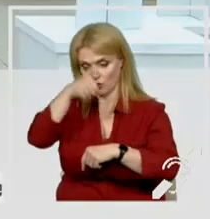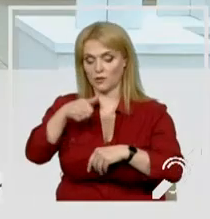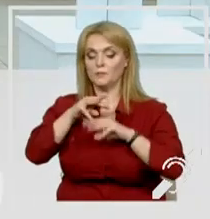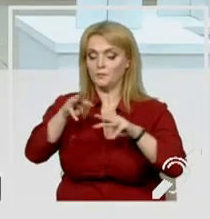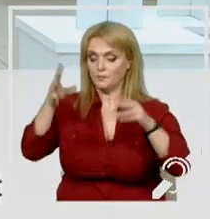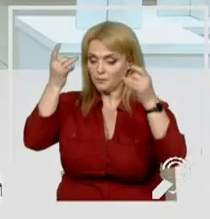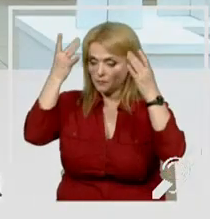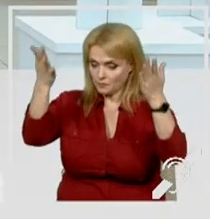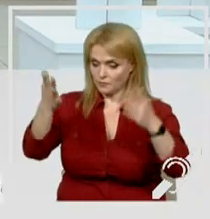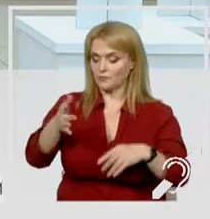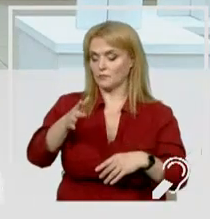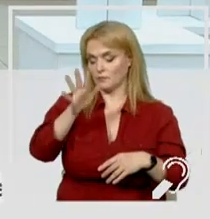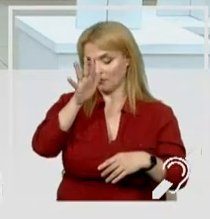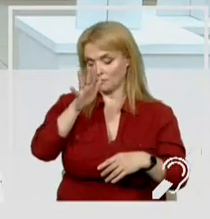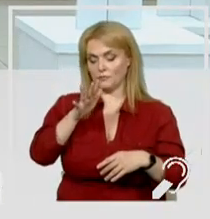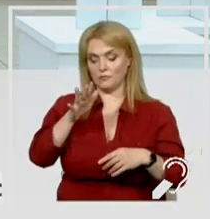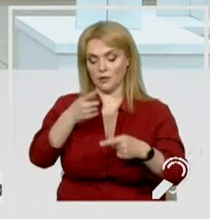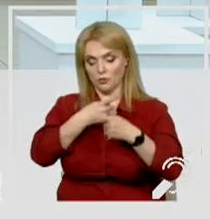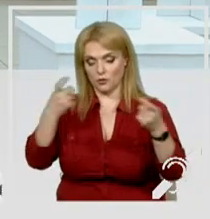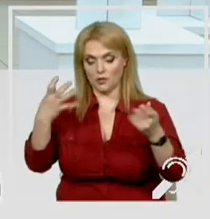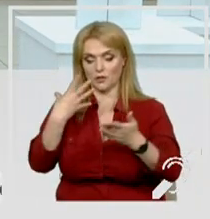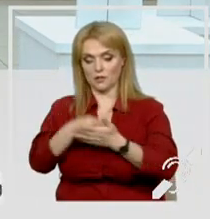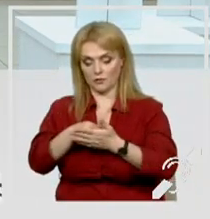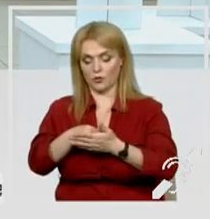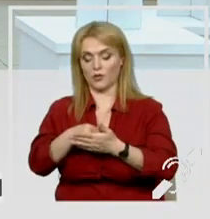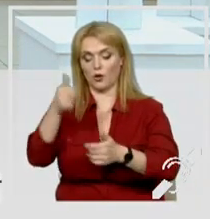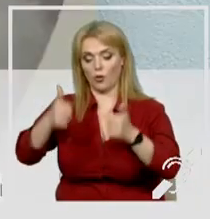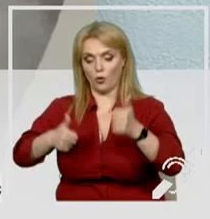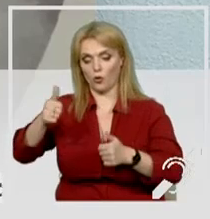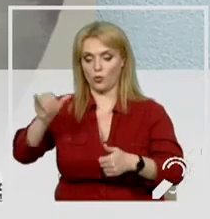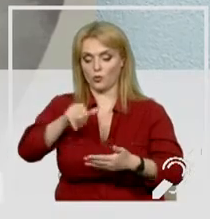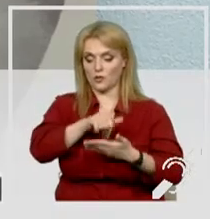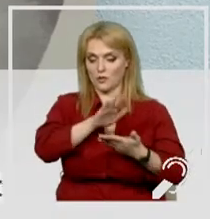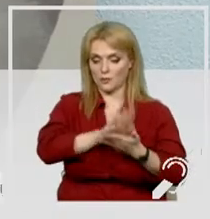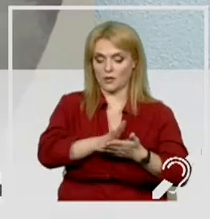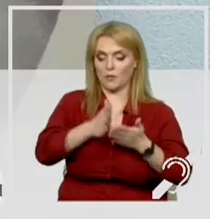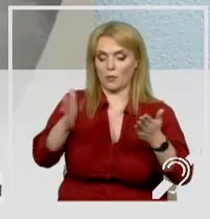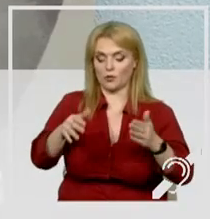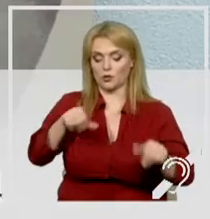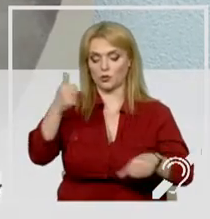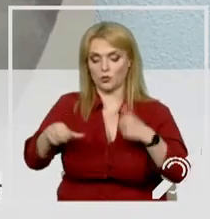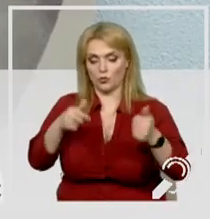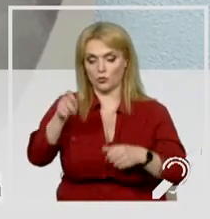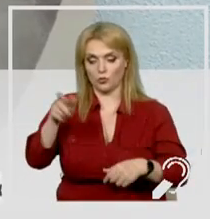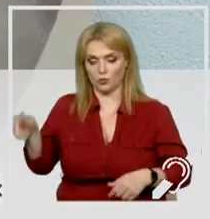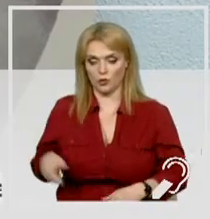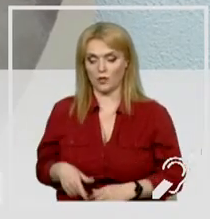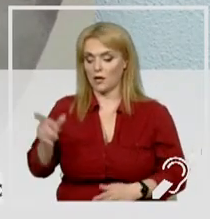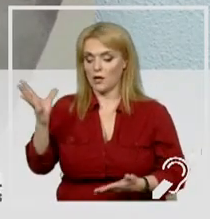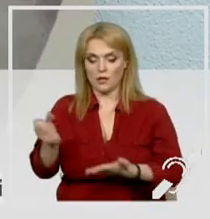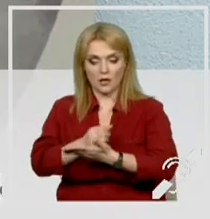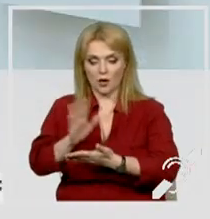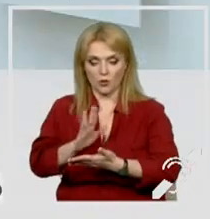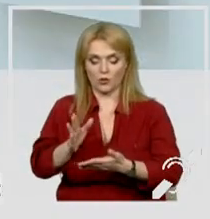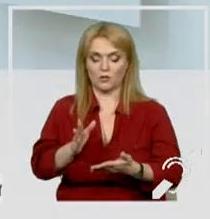de la Chișinău a anunțat propriul concurs pentru același proiect, la care s-au înscris mai mulți sculptori. Aceștia nu au mai reușit